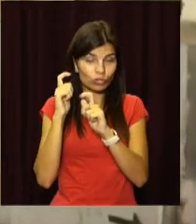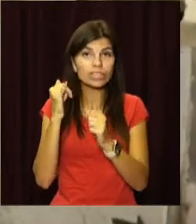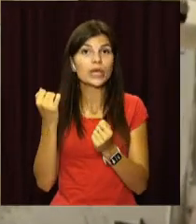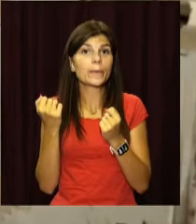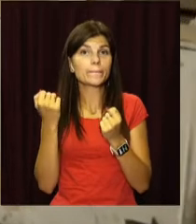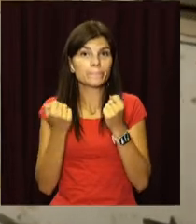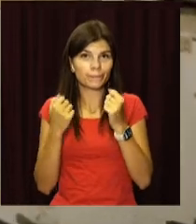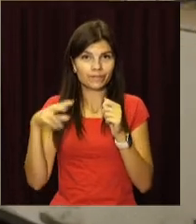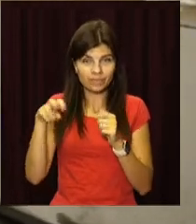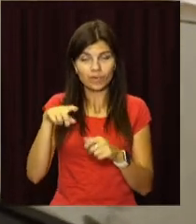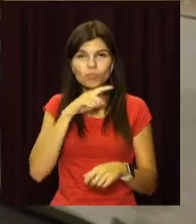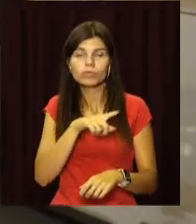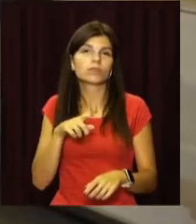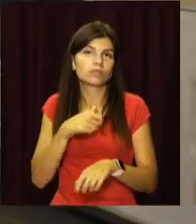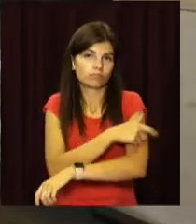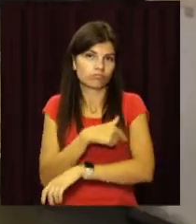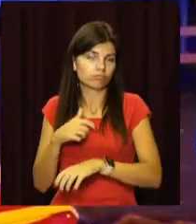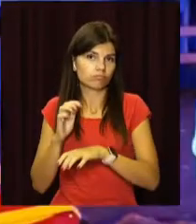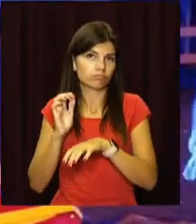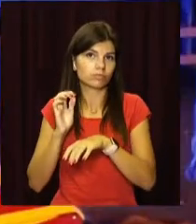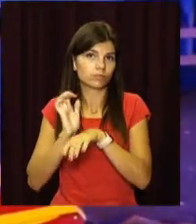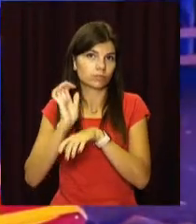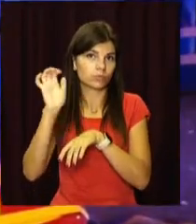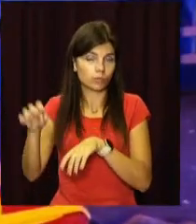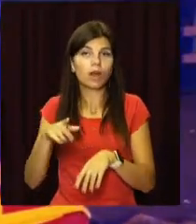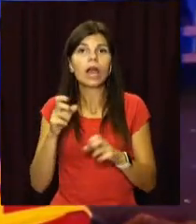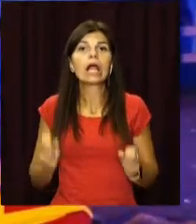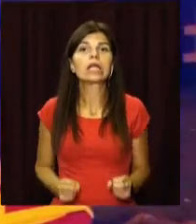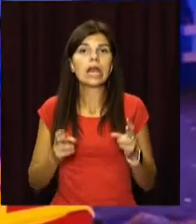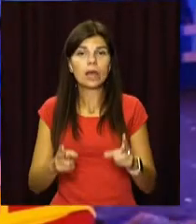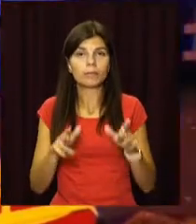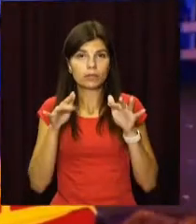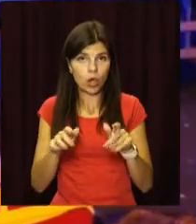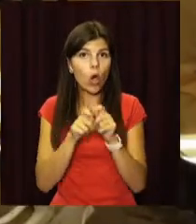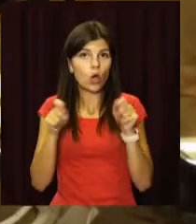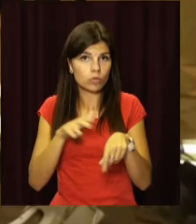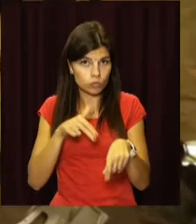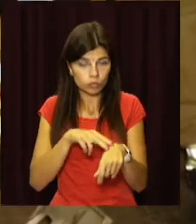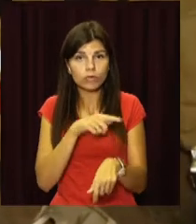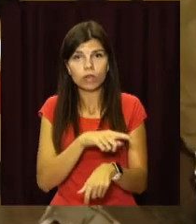кримінальне провадження. Наслідки аварії також ліквідовували рятувальники.